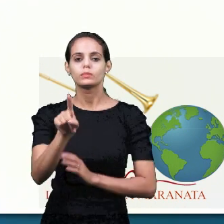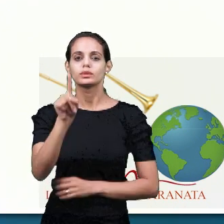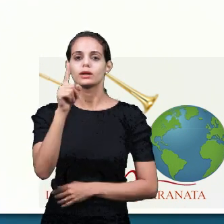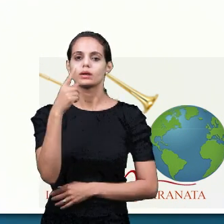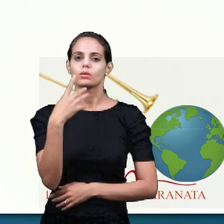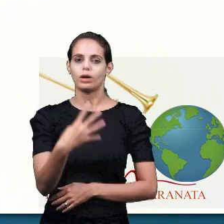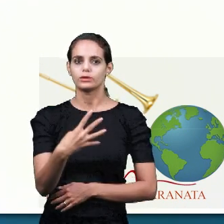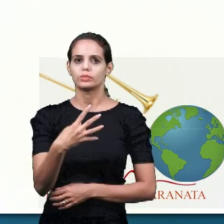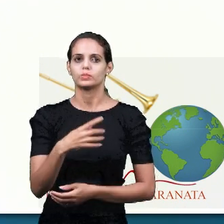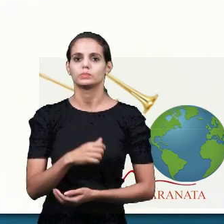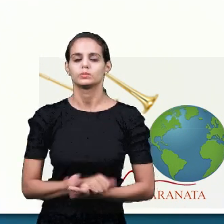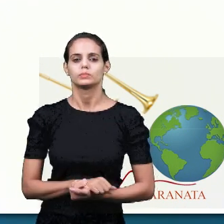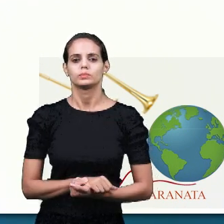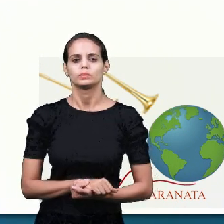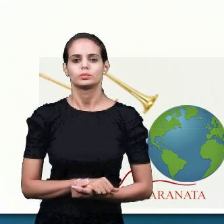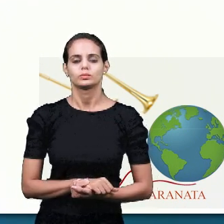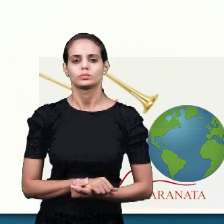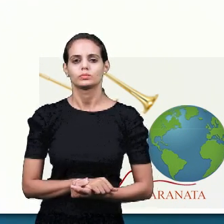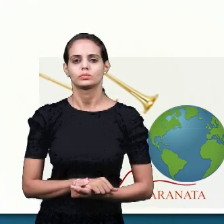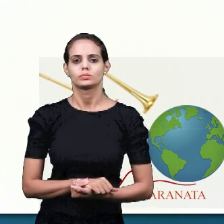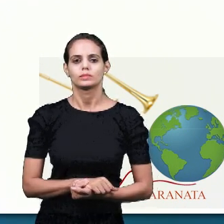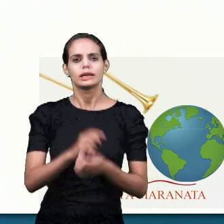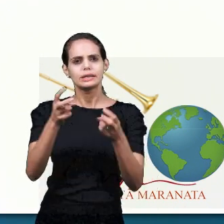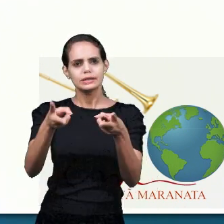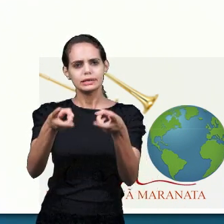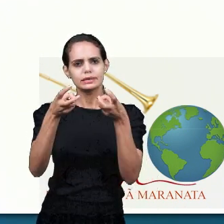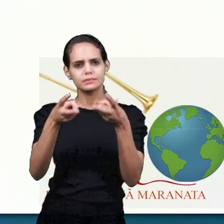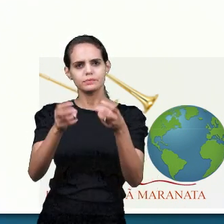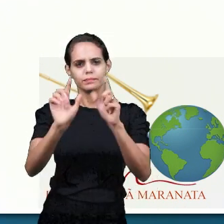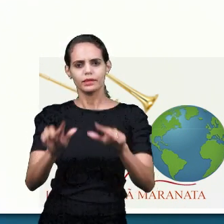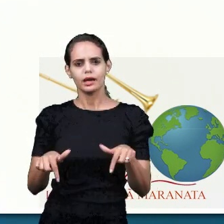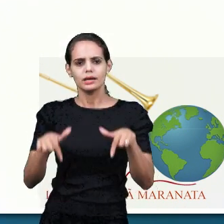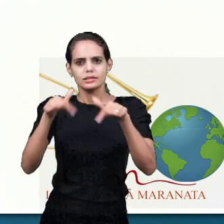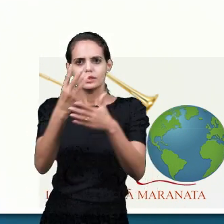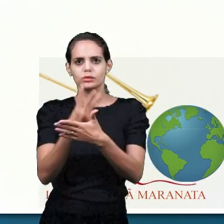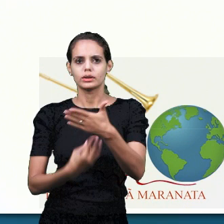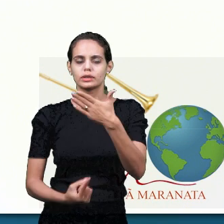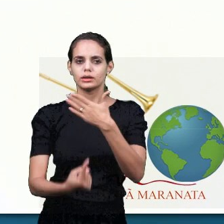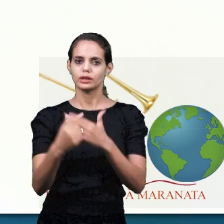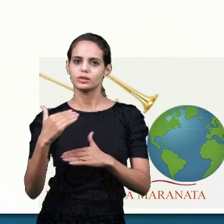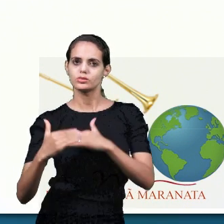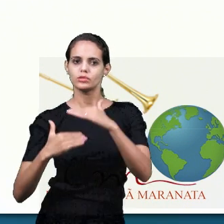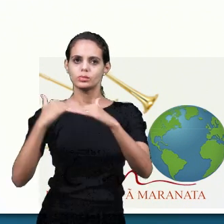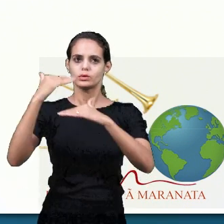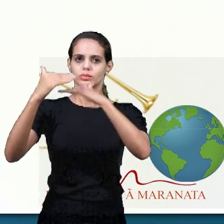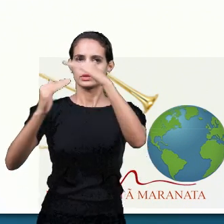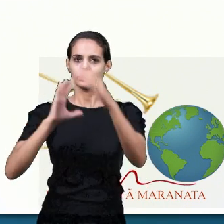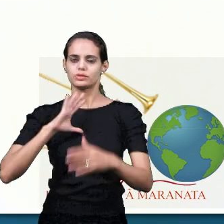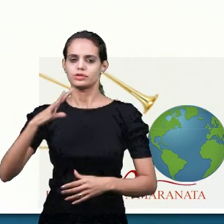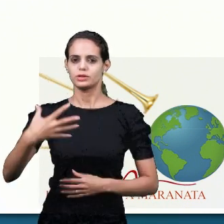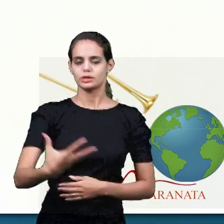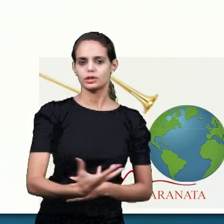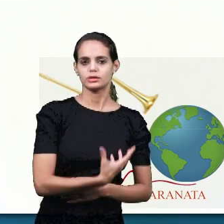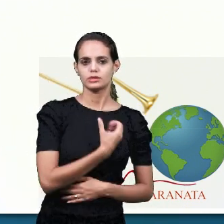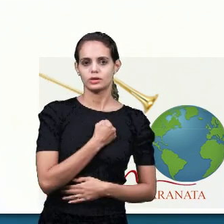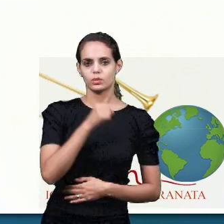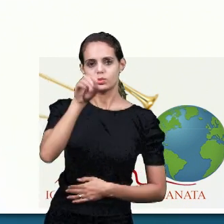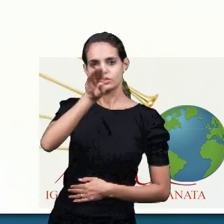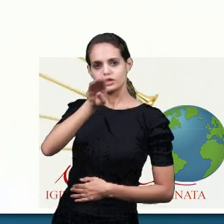Identifier l'action de la Trinité dans le processus de salut dans la vie de